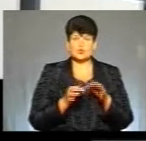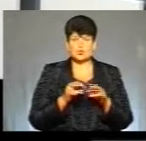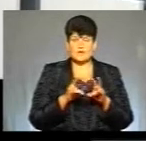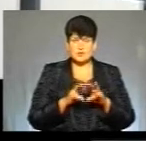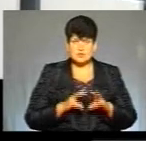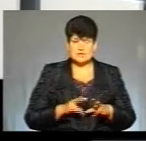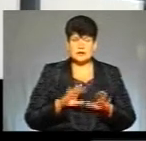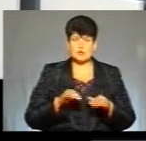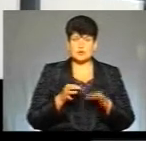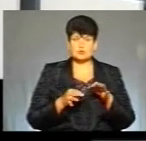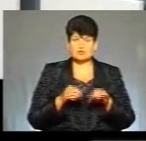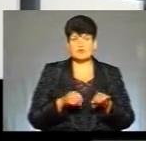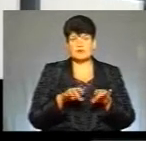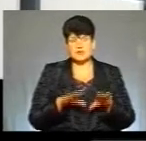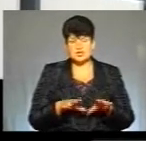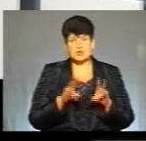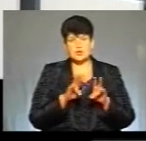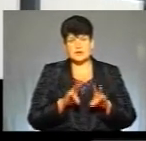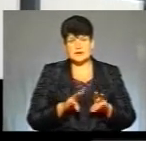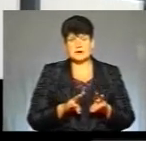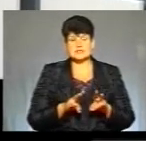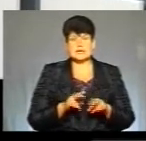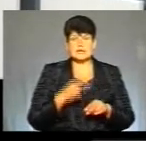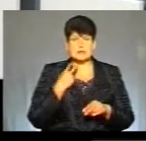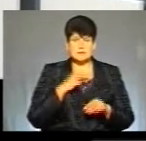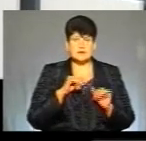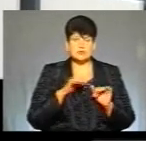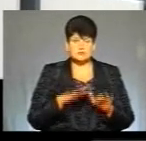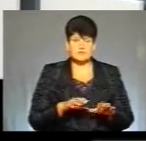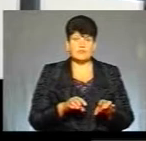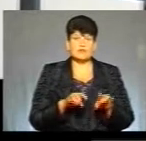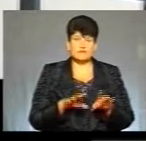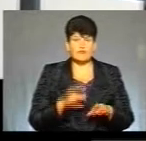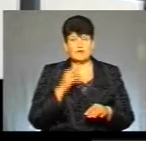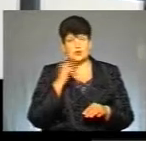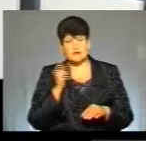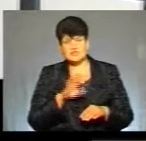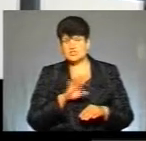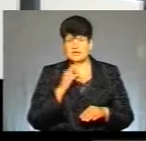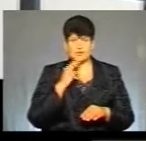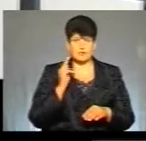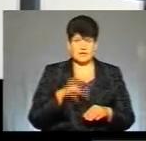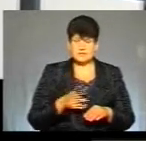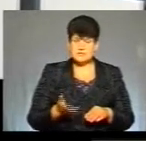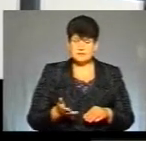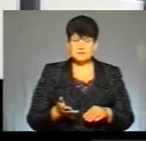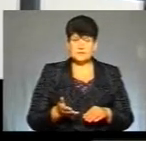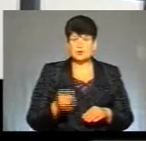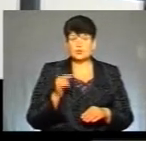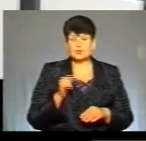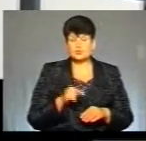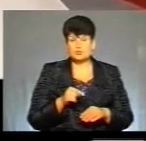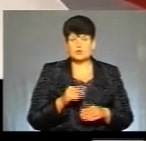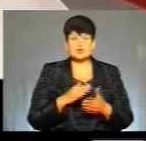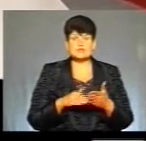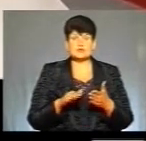суд, розглядаючи відповідну кримінальну справу, доходить висновку про винуватість чи невинуватість особи. Тому, якщо би